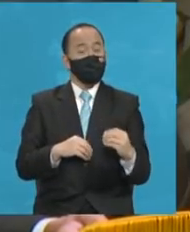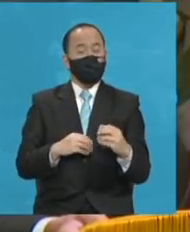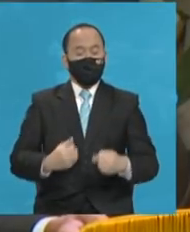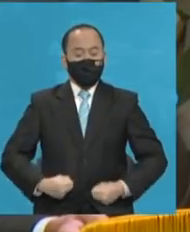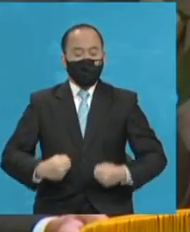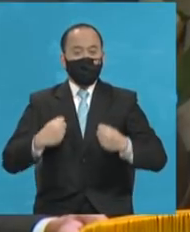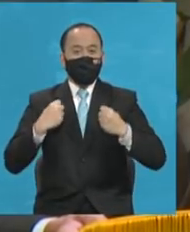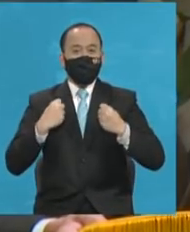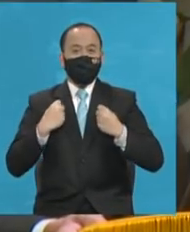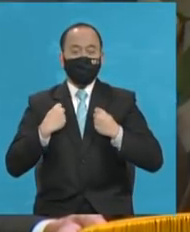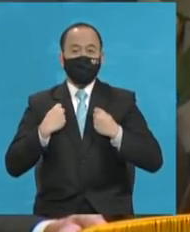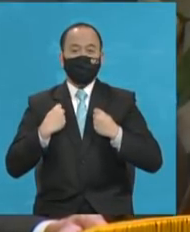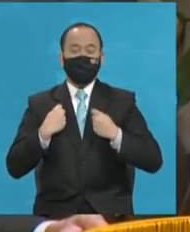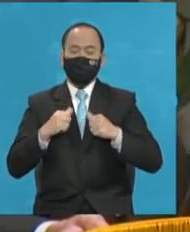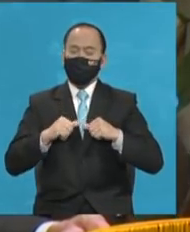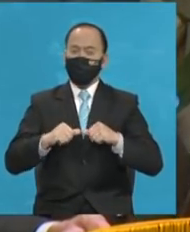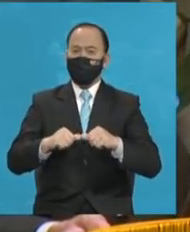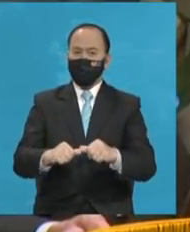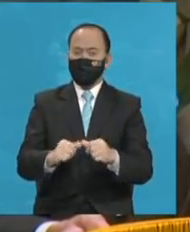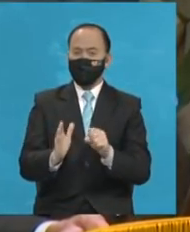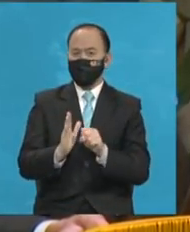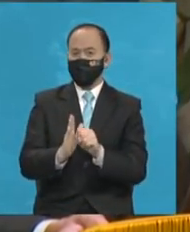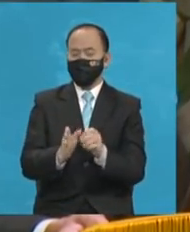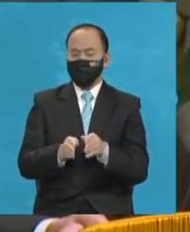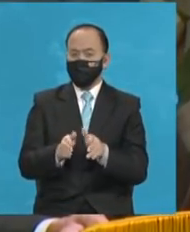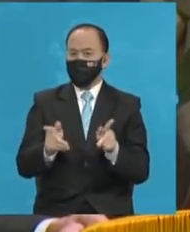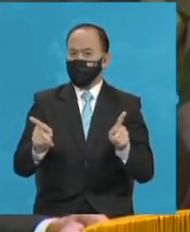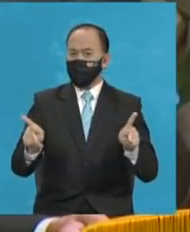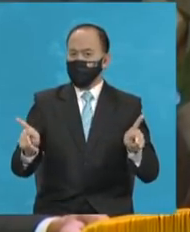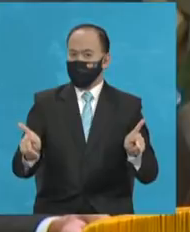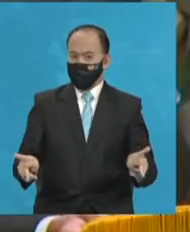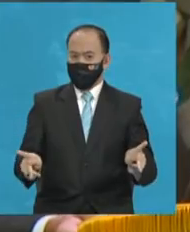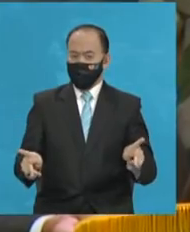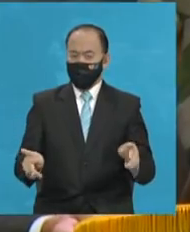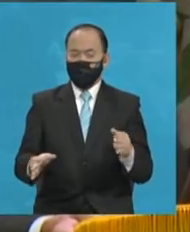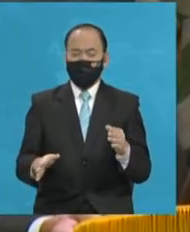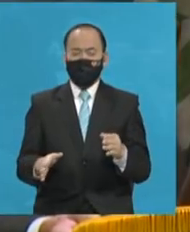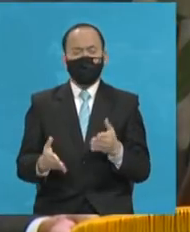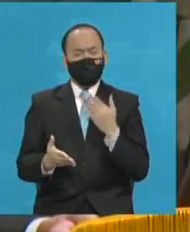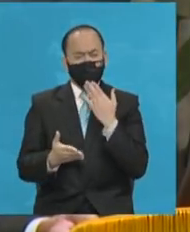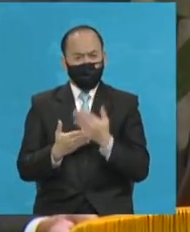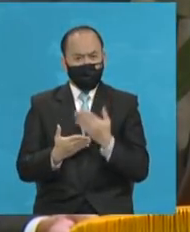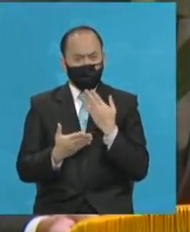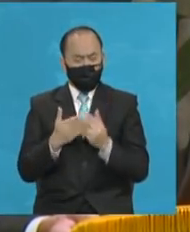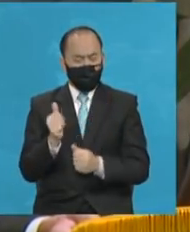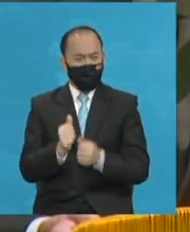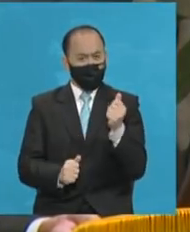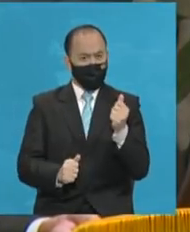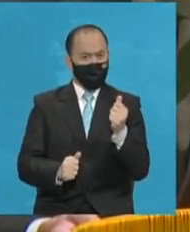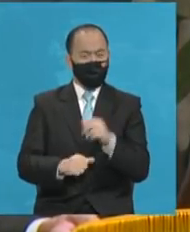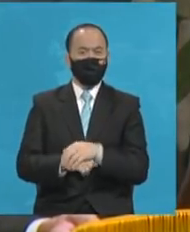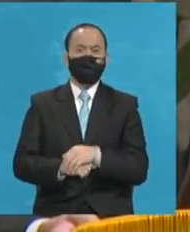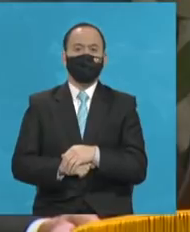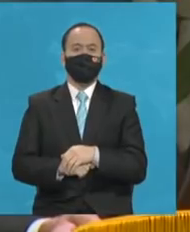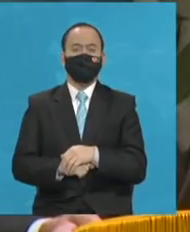kesehatan Hai terus menunjukkan perkembangan yang sangat baik dari